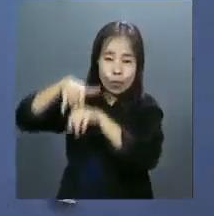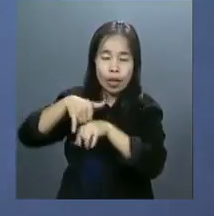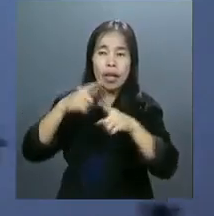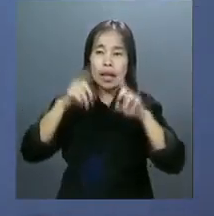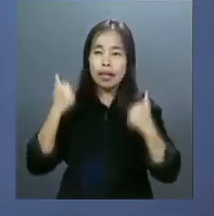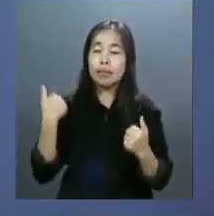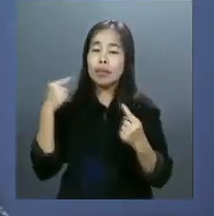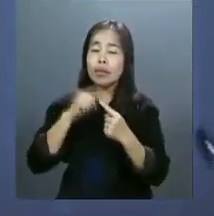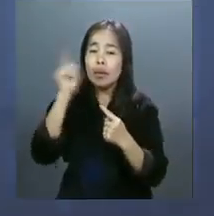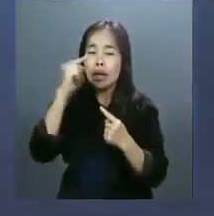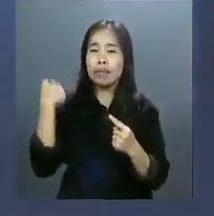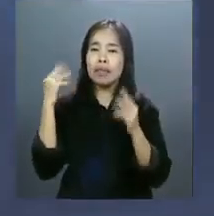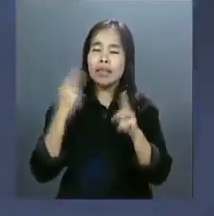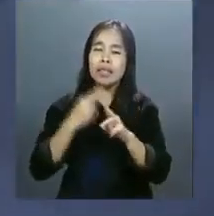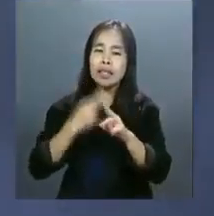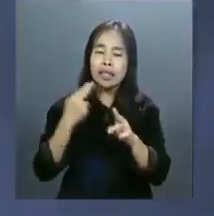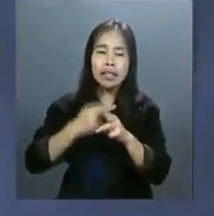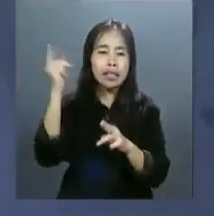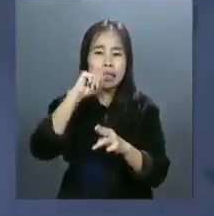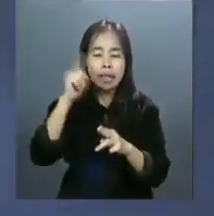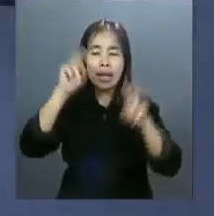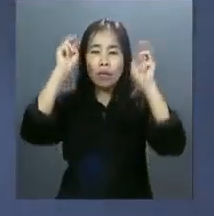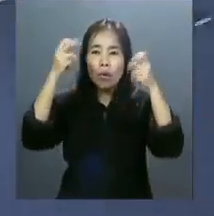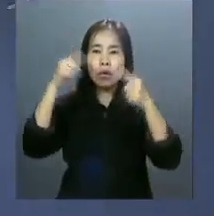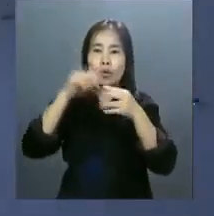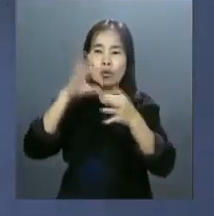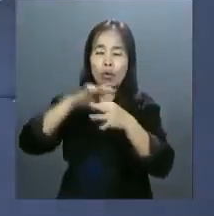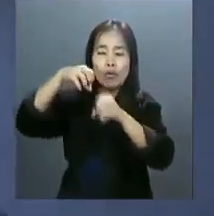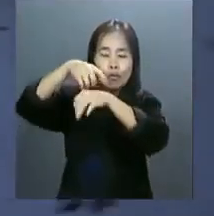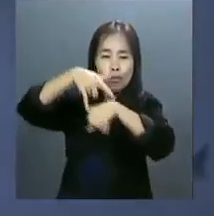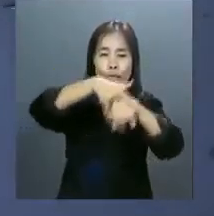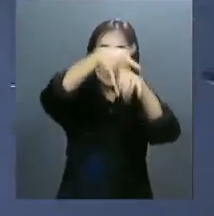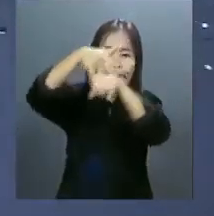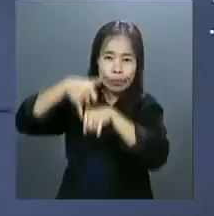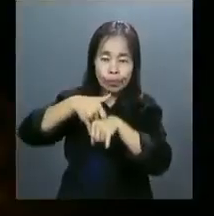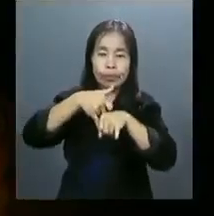โดยนายไรลี่ตั้งชื่องานศิลป์ในครั้งนี้ว่า Fly by Night